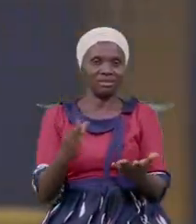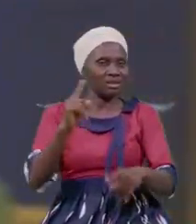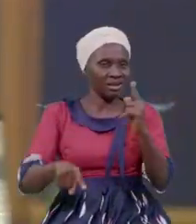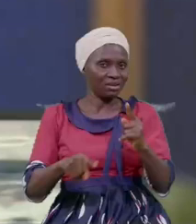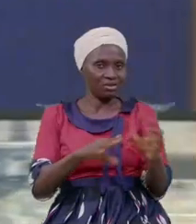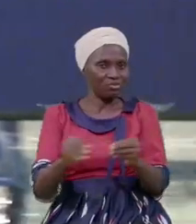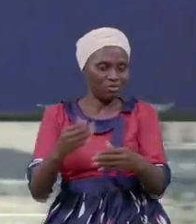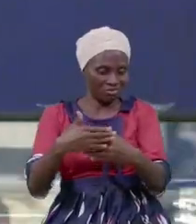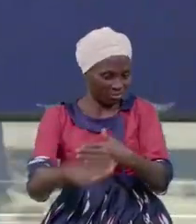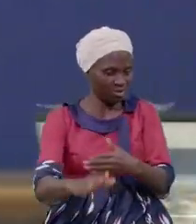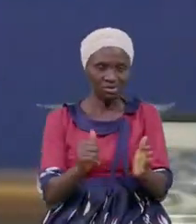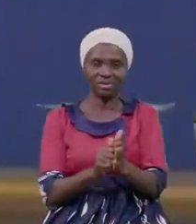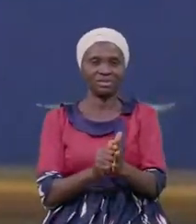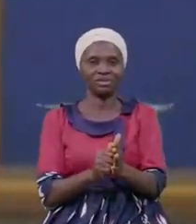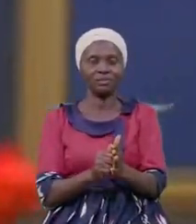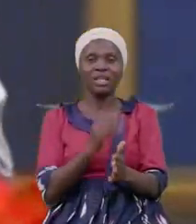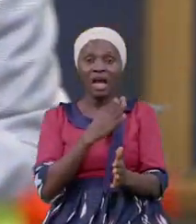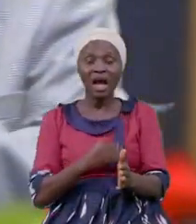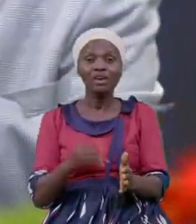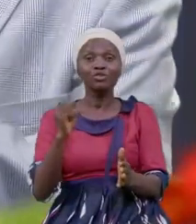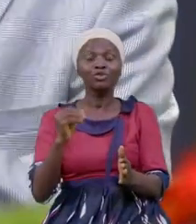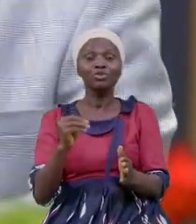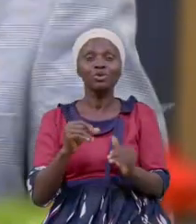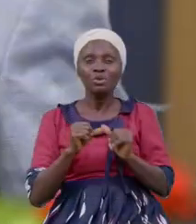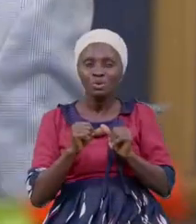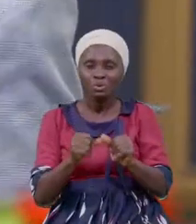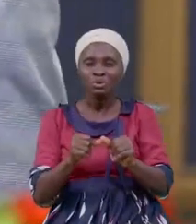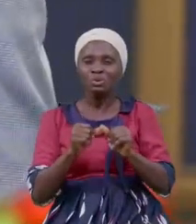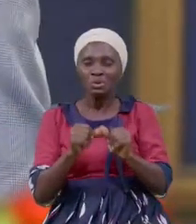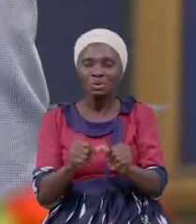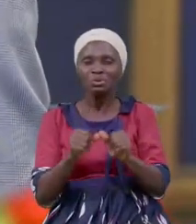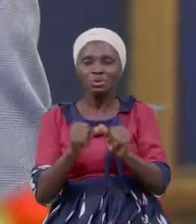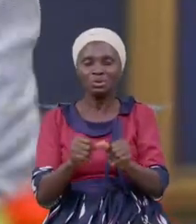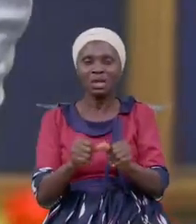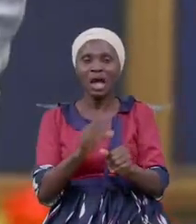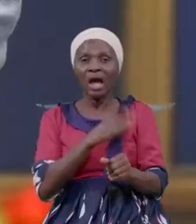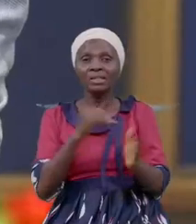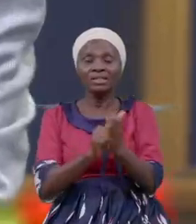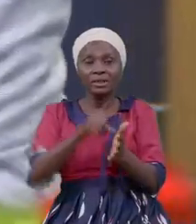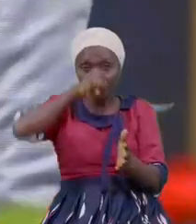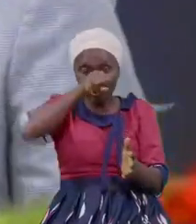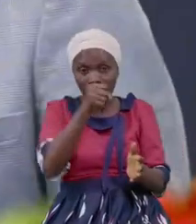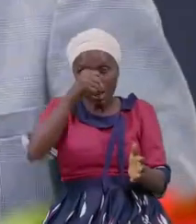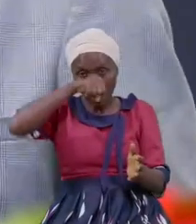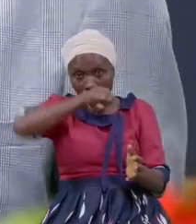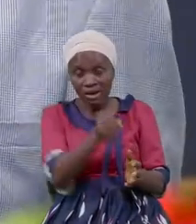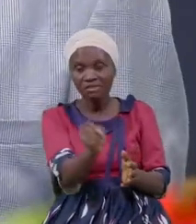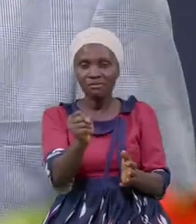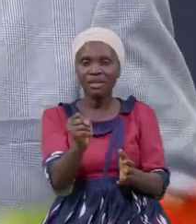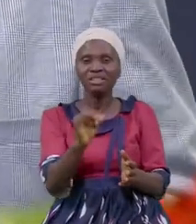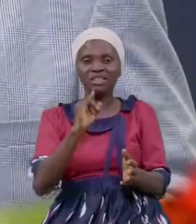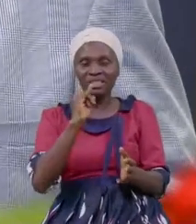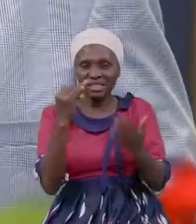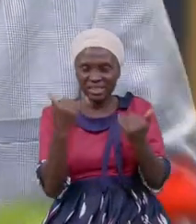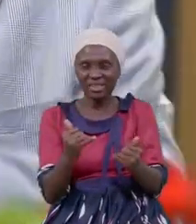pas a continué ainsi de suite l'éléphant a été habitué en essayant de s'en aller du poteau et